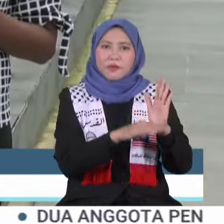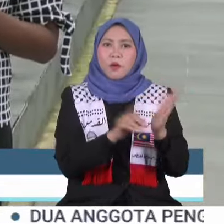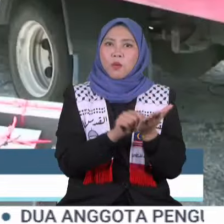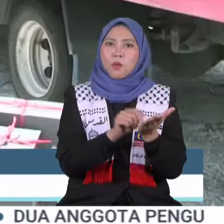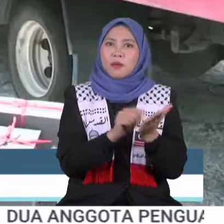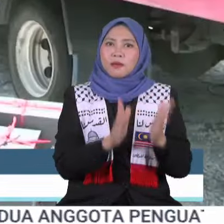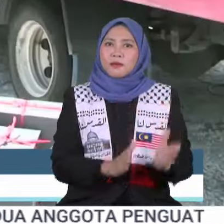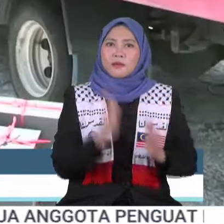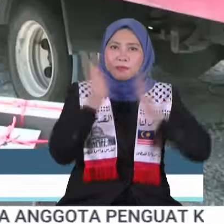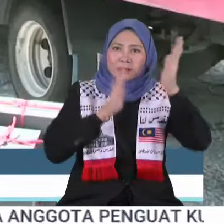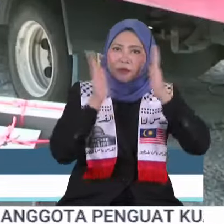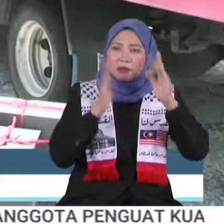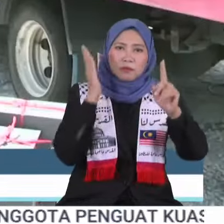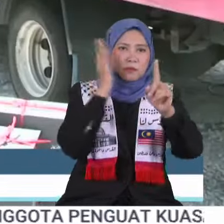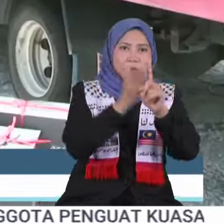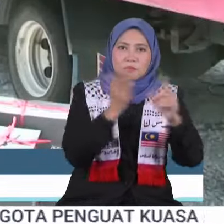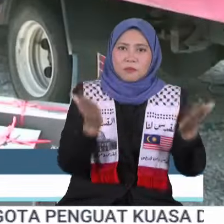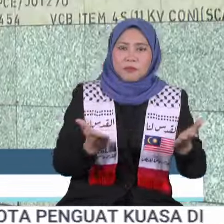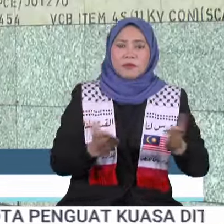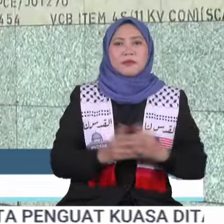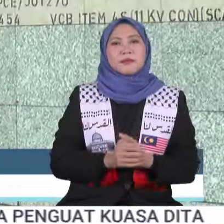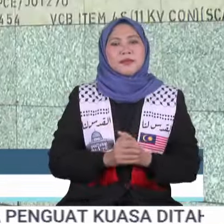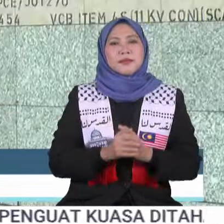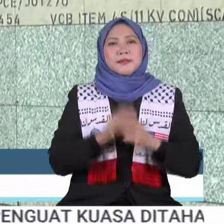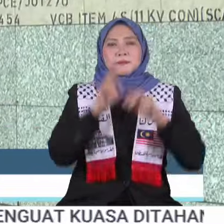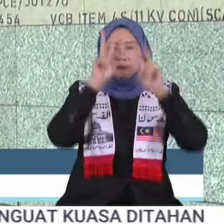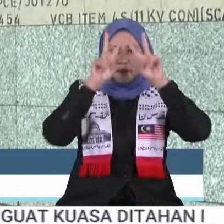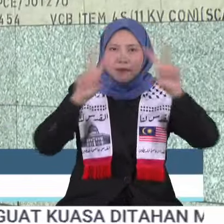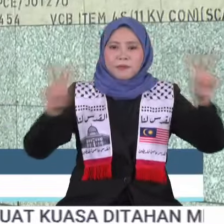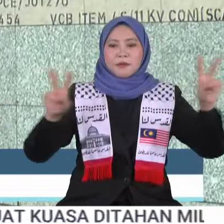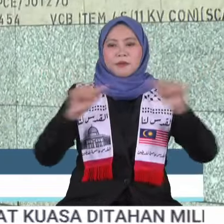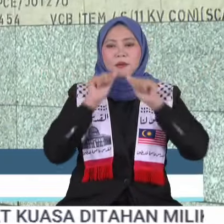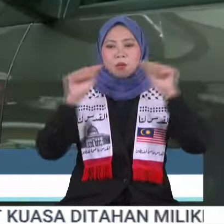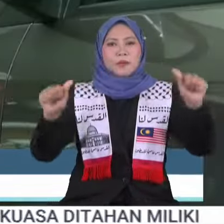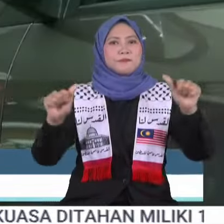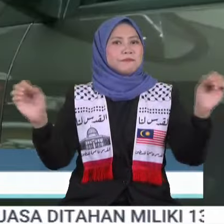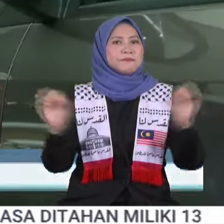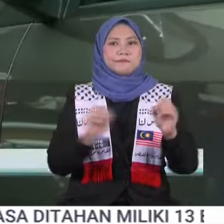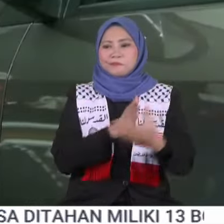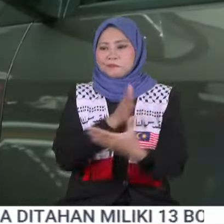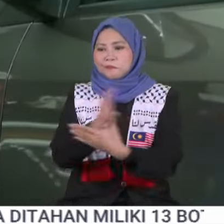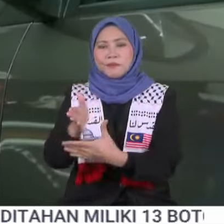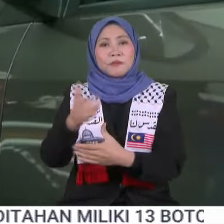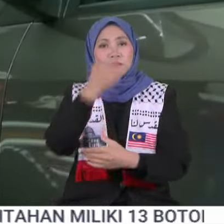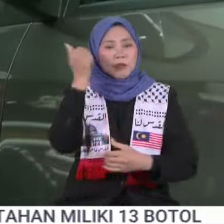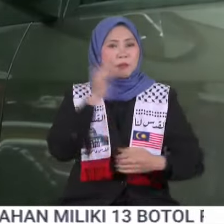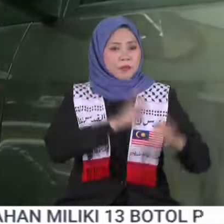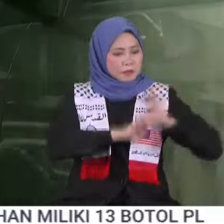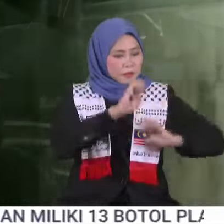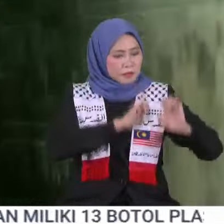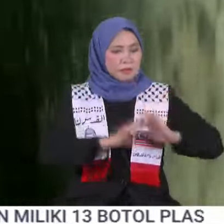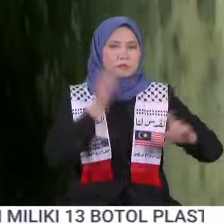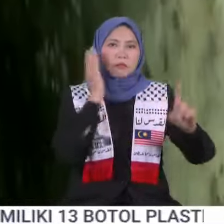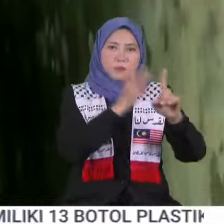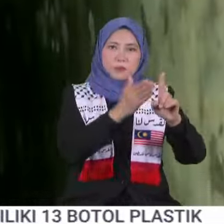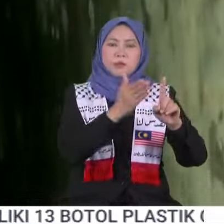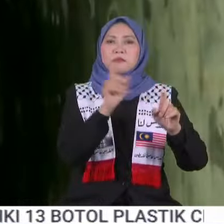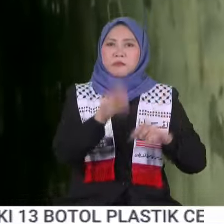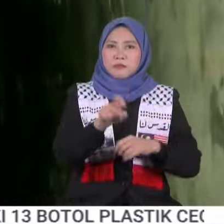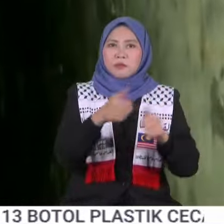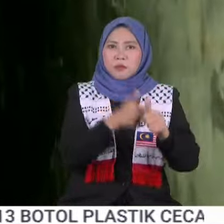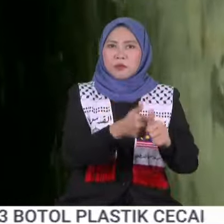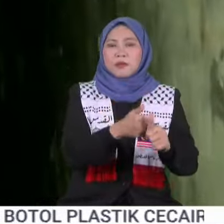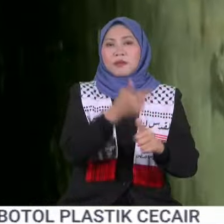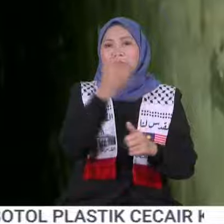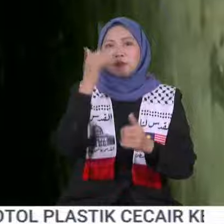wartawan Malaysia bertujuan pastikan ketenteraman awam tidak terancam ini kerana kod Etika itu akan paju media Malaysia